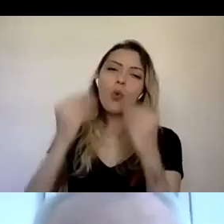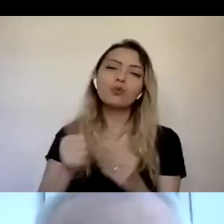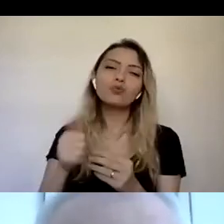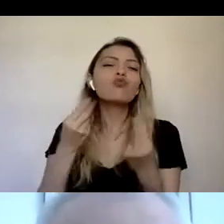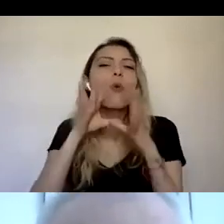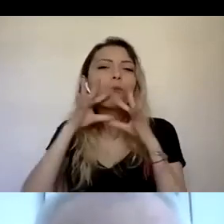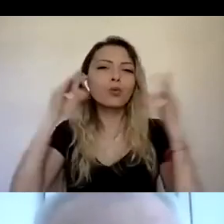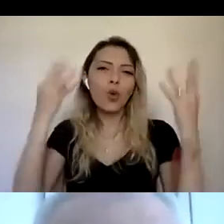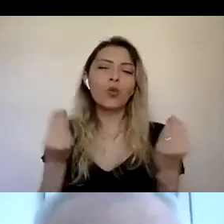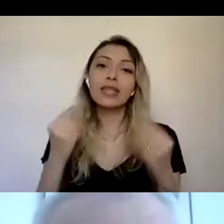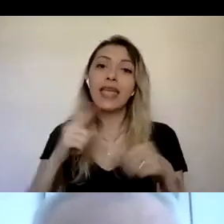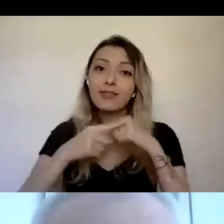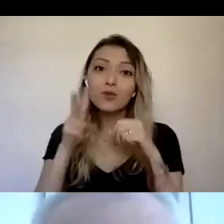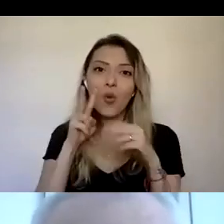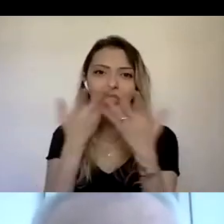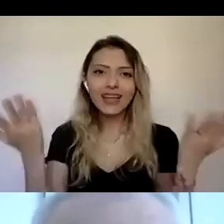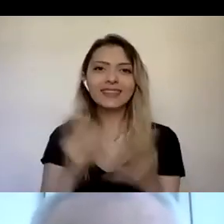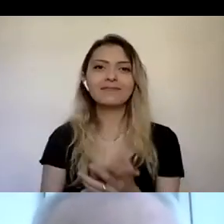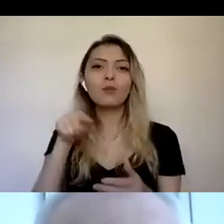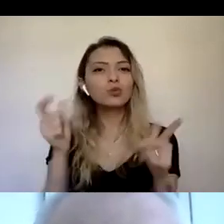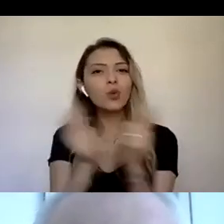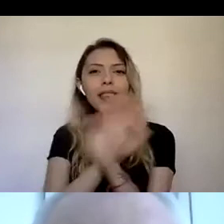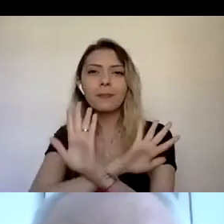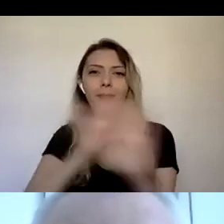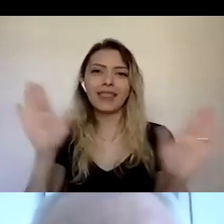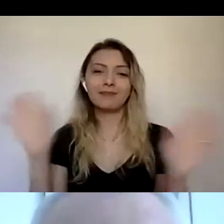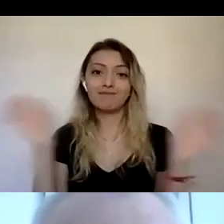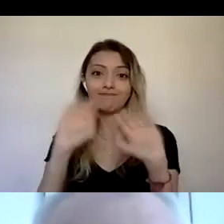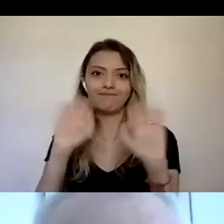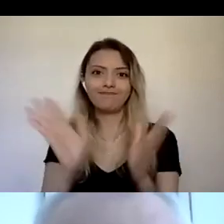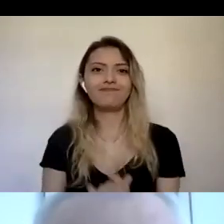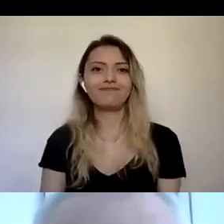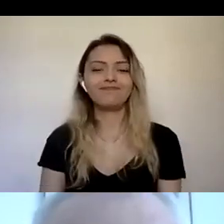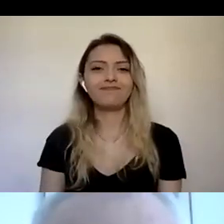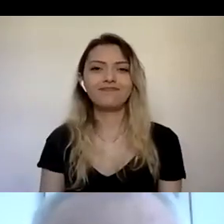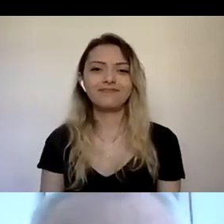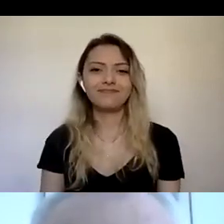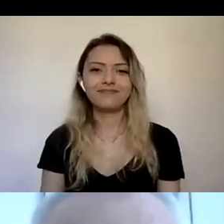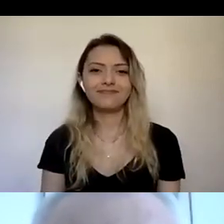Sevgiler, iyi hafta sonları. Bu toplantıyı bitiriyoruz. İyi hafta sonları.